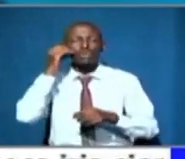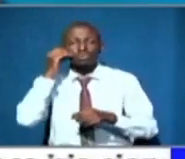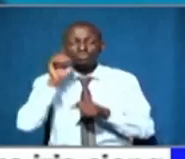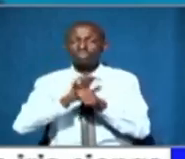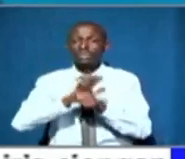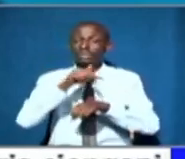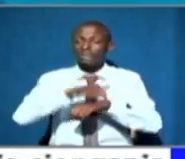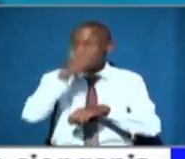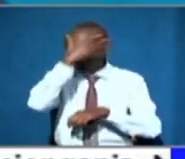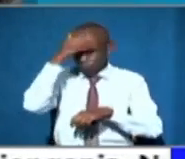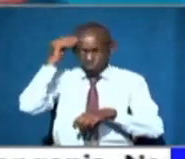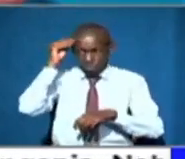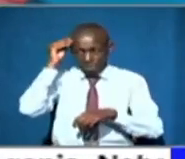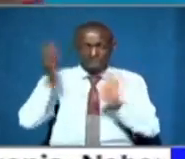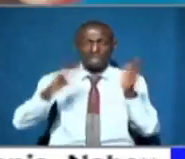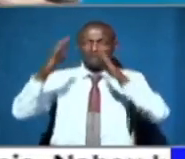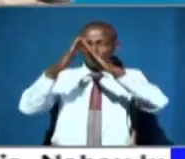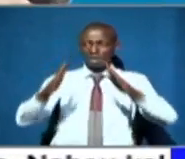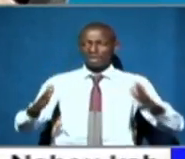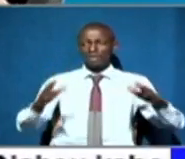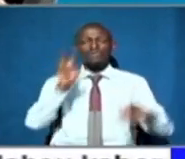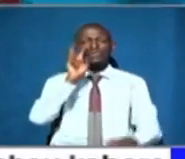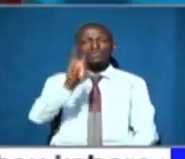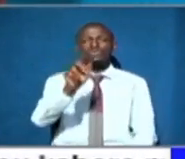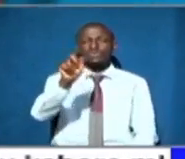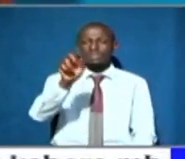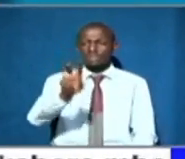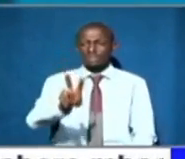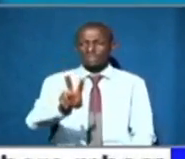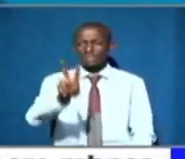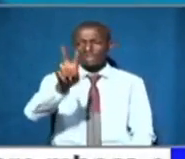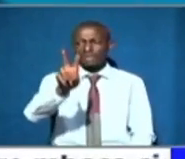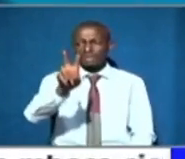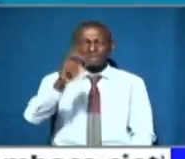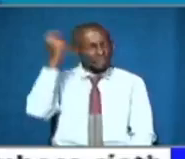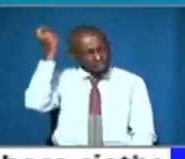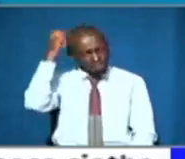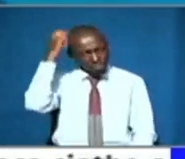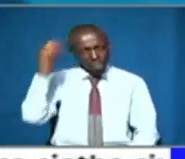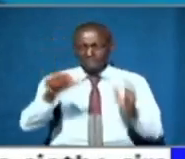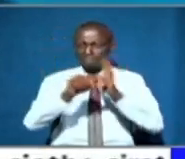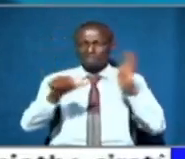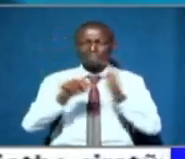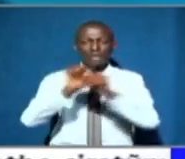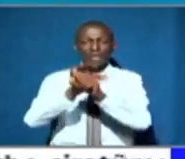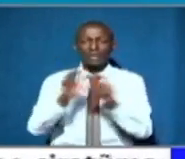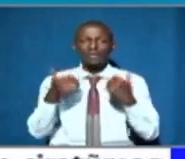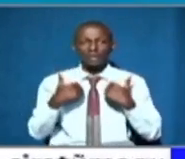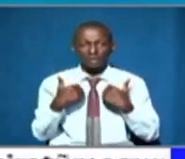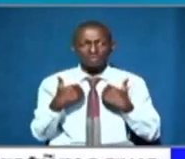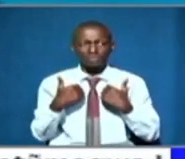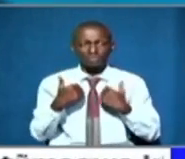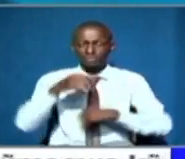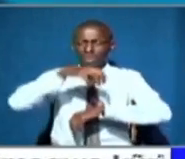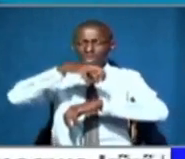We thini wa nyumba ni uronaga kwina TV kana ki ukona mind ya kwina thina muno. Na tariu nimehigete